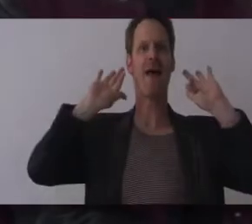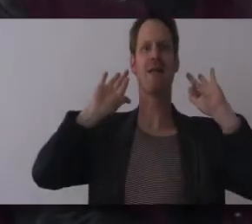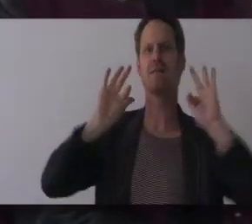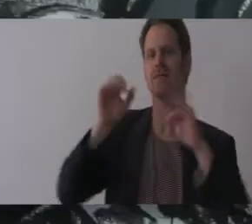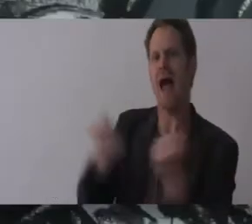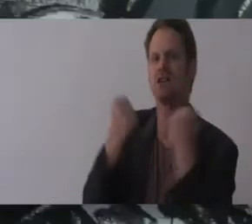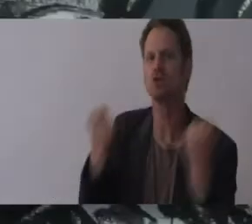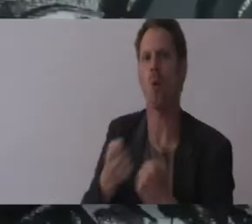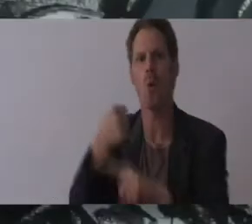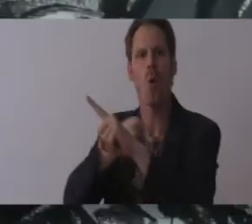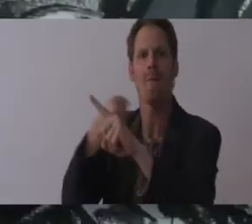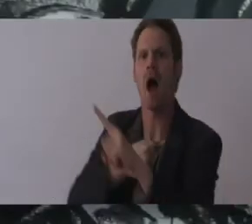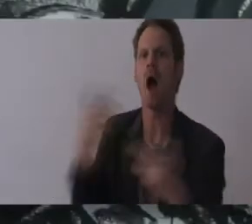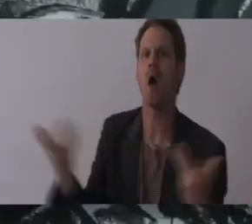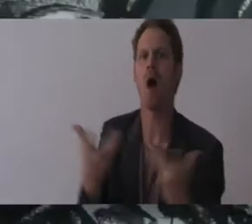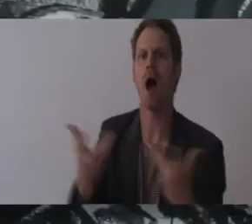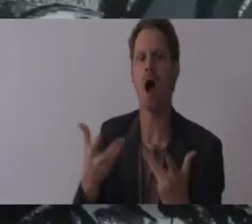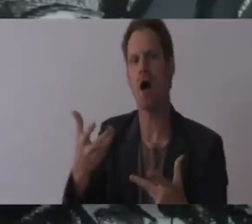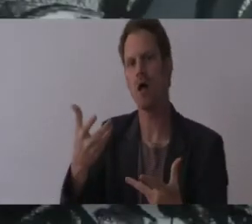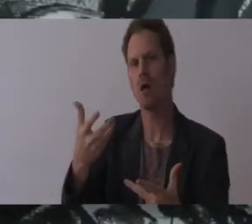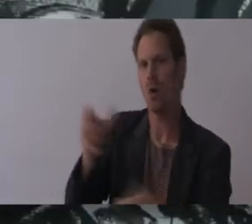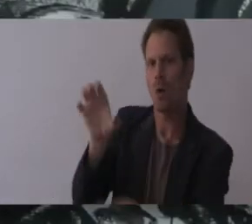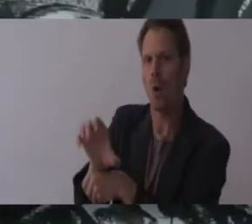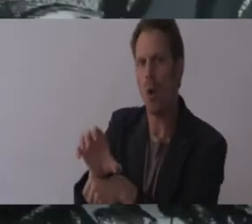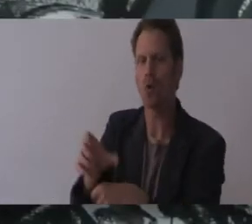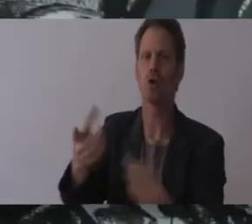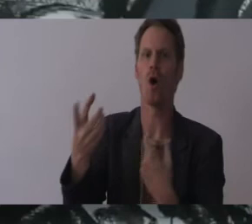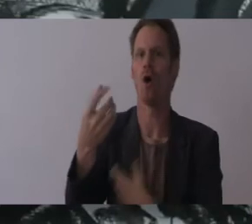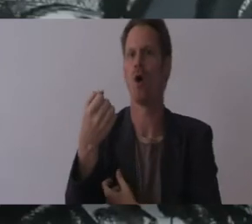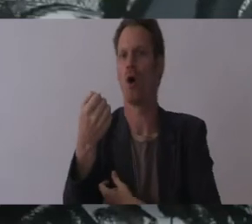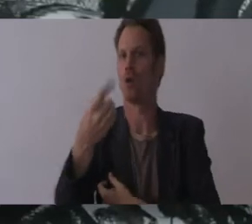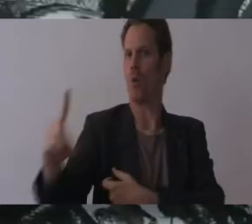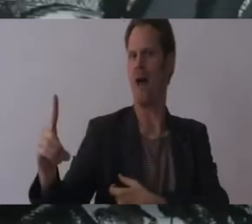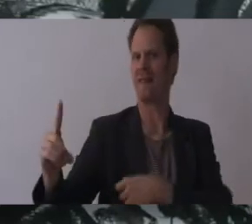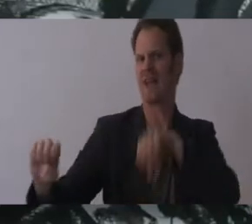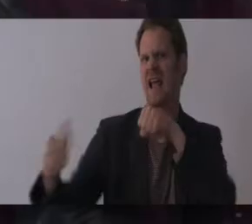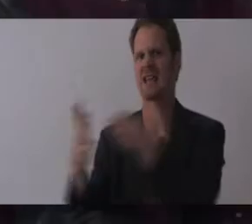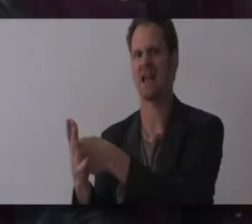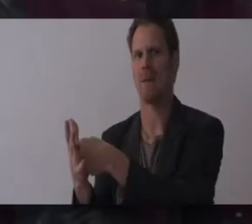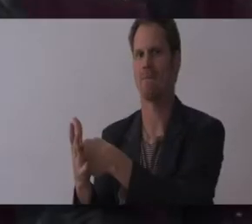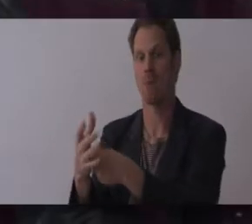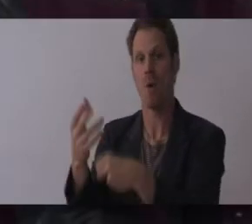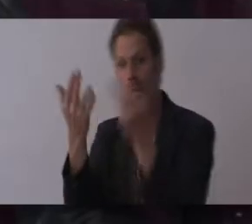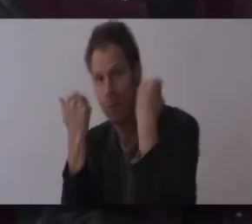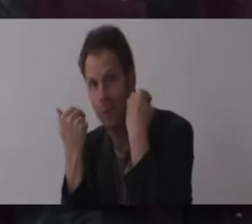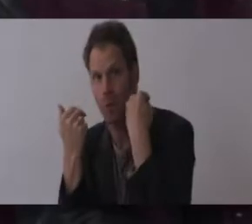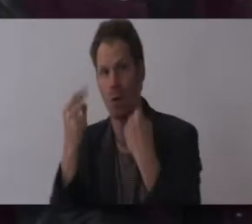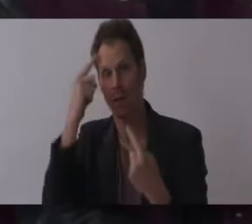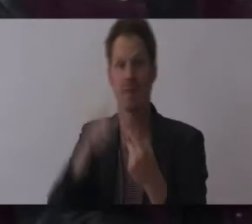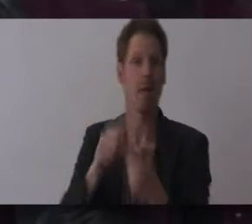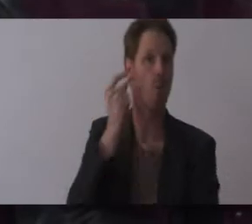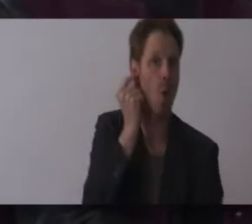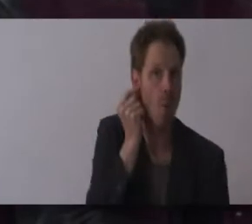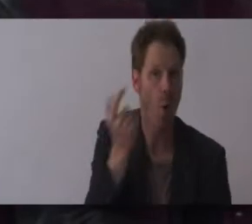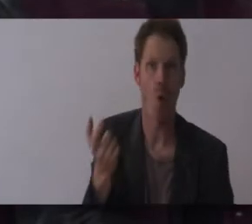soit en France ou dans plein d'autres pays, s'est positionnée contre l'extrême droite, qui représente aussi un système d'oppression, pour les droits